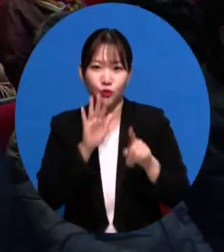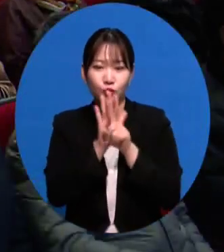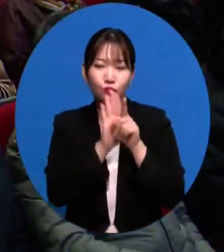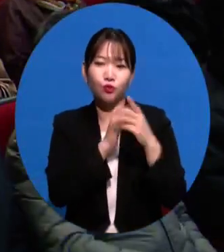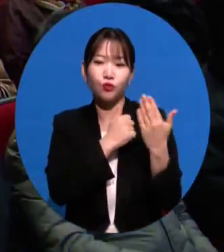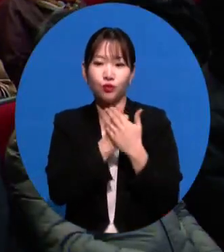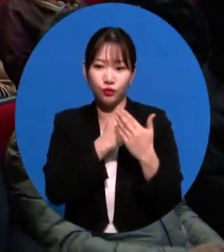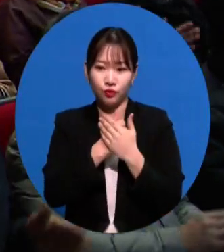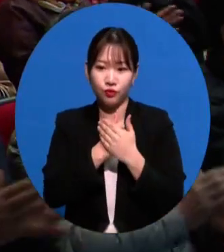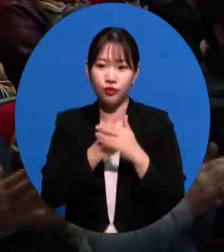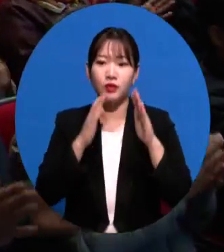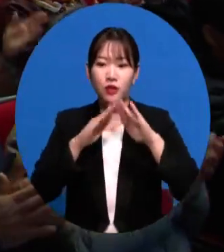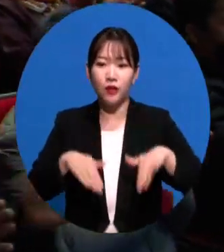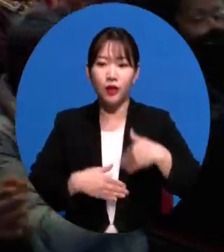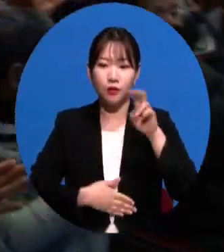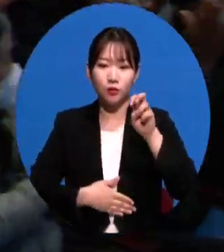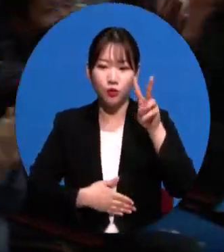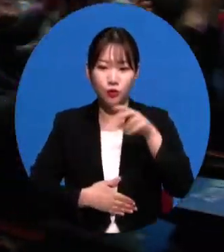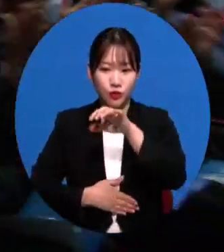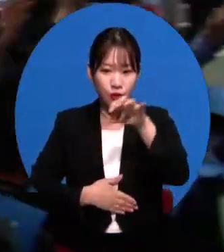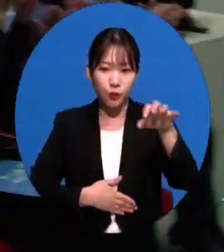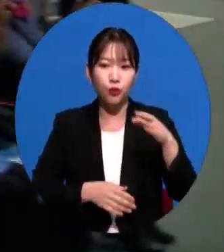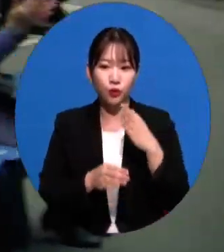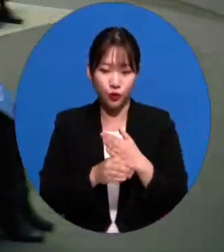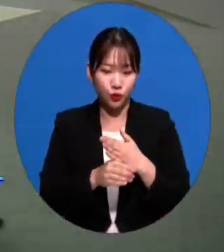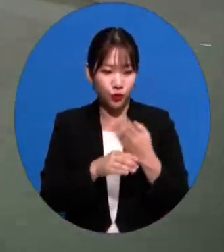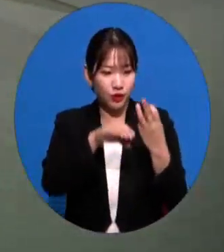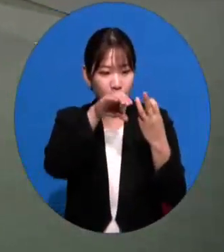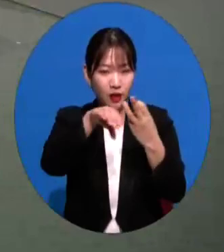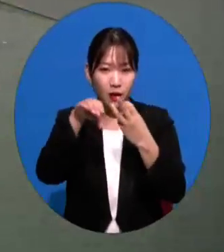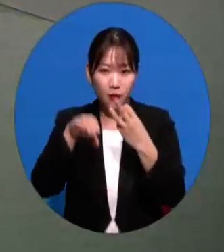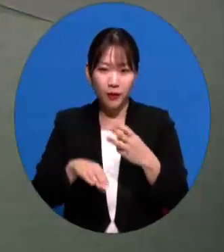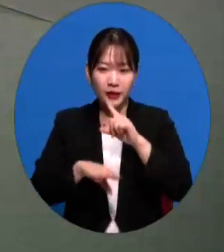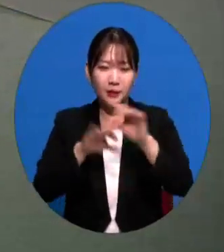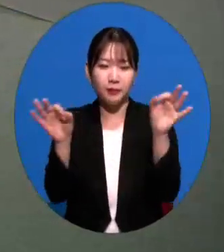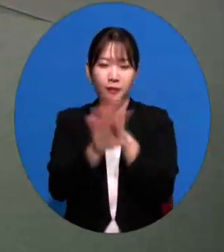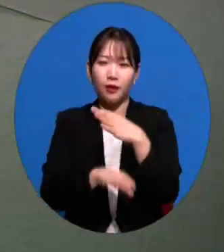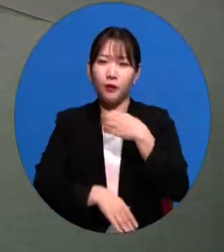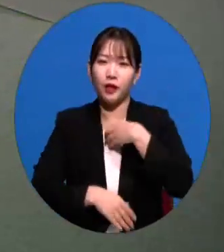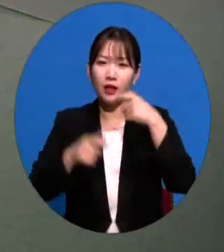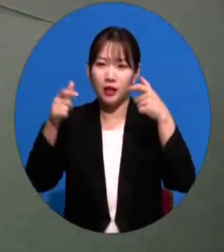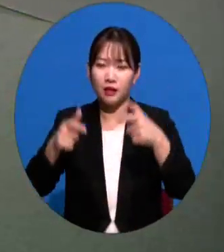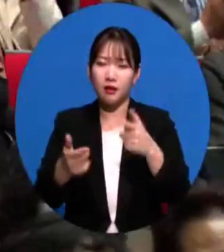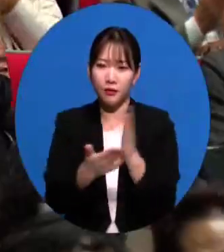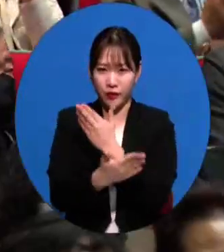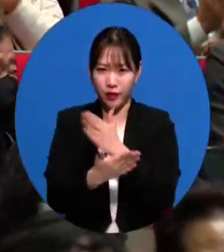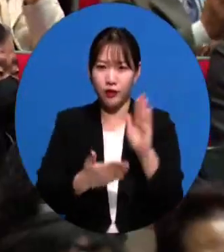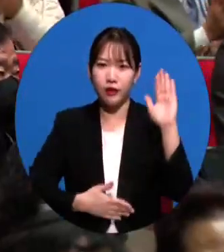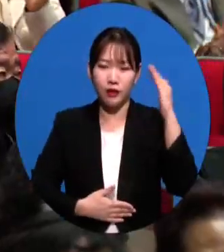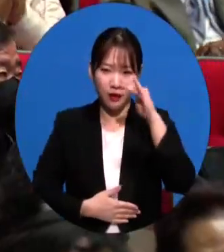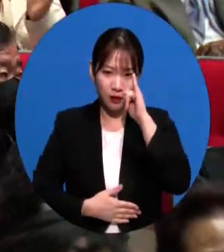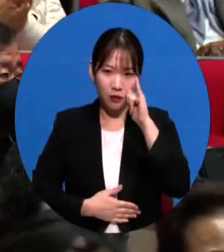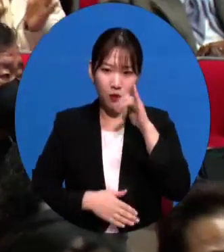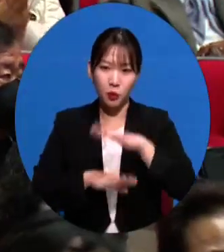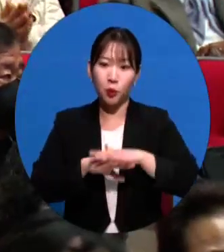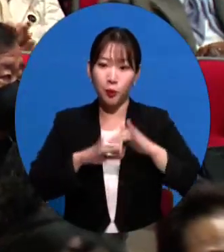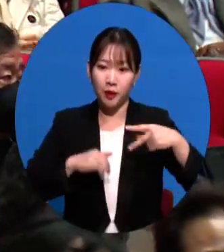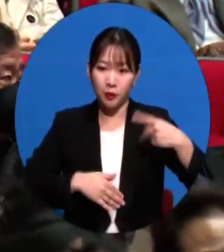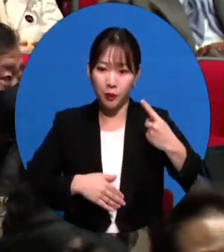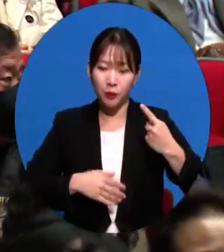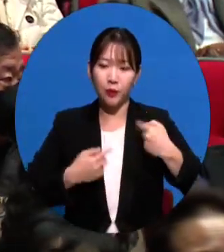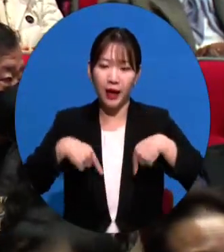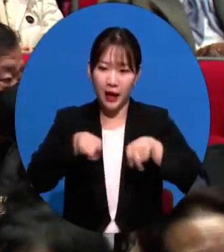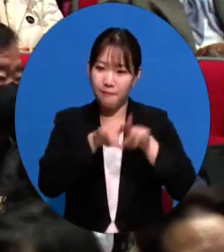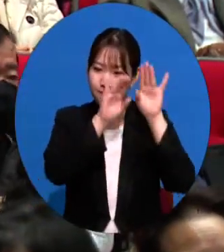해주고. 전남 22개 지자체 가운데 13곳이 지방소멸 위기지역으로 분류된 가운데 농민들도 위기